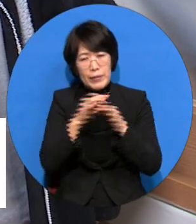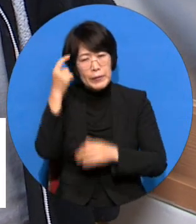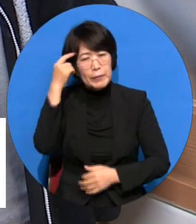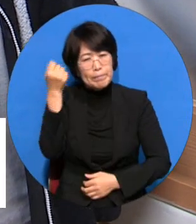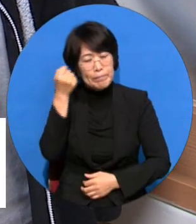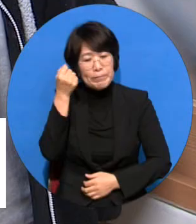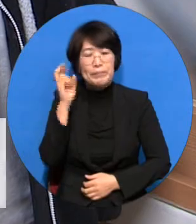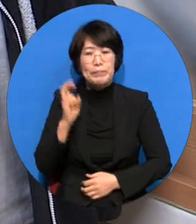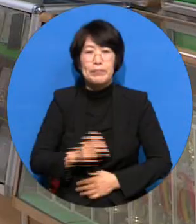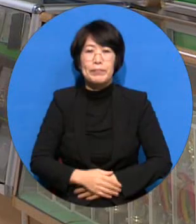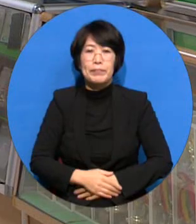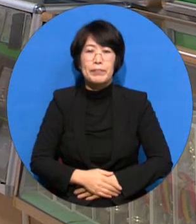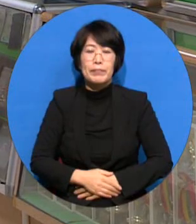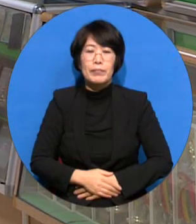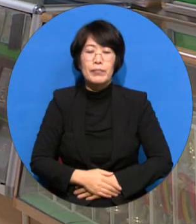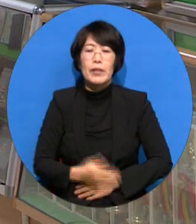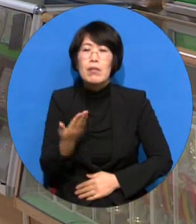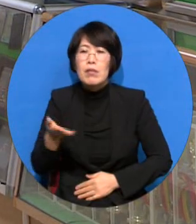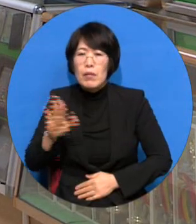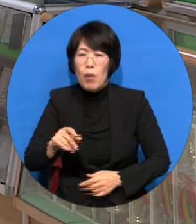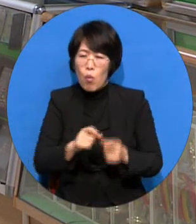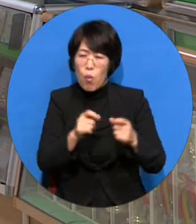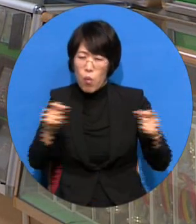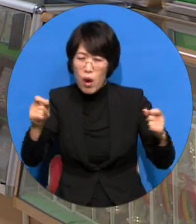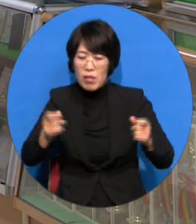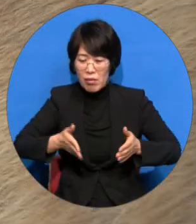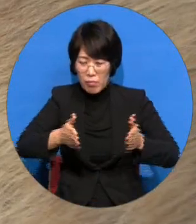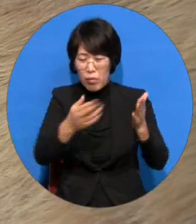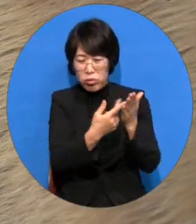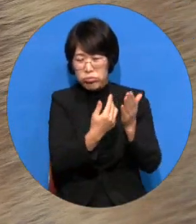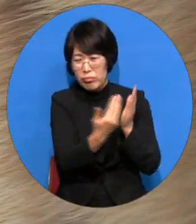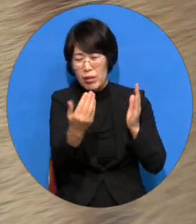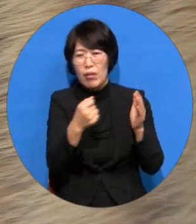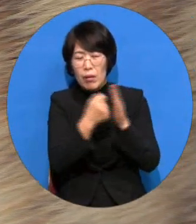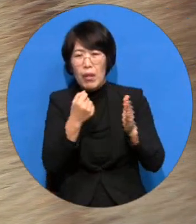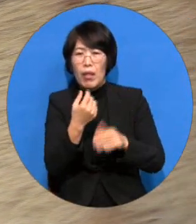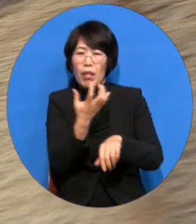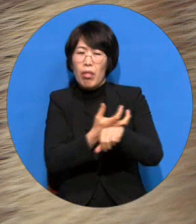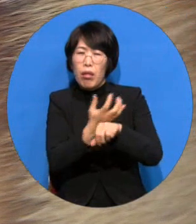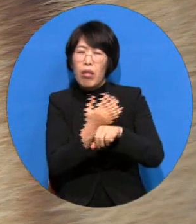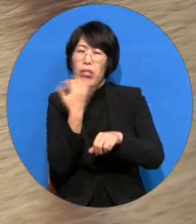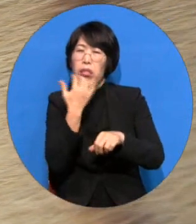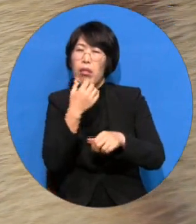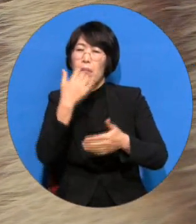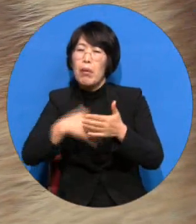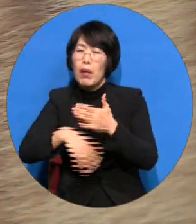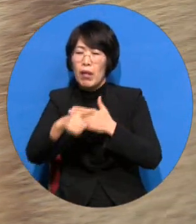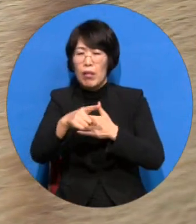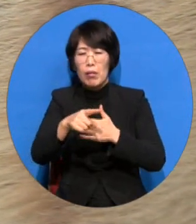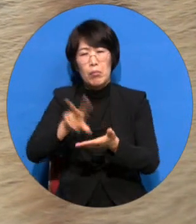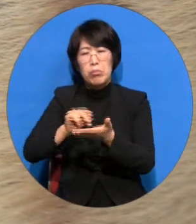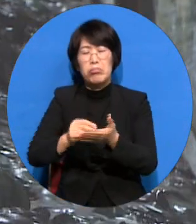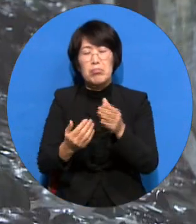계속 기억에 맴돌 것 같습니다. 하지만 오랜 기간 복도에 전시되다 보니 눈에 띄게 털이 탈색되는 등 훼손 논란이